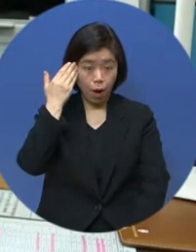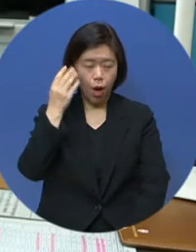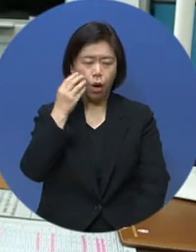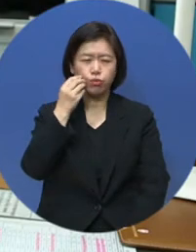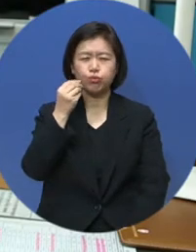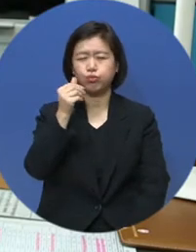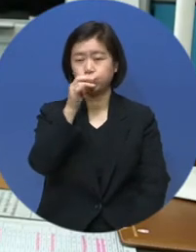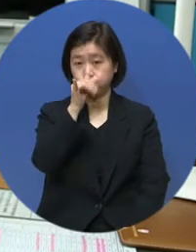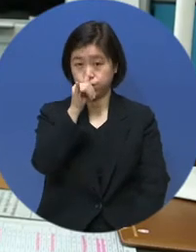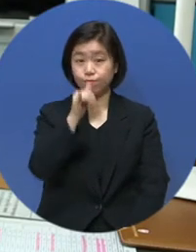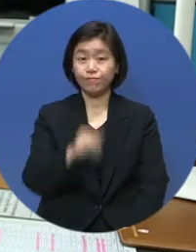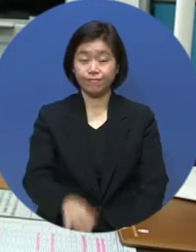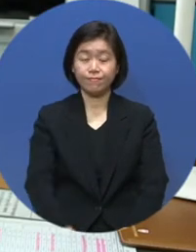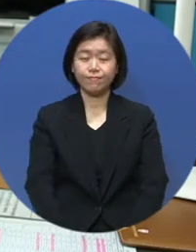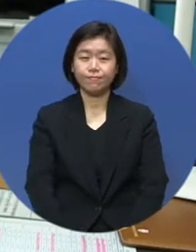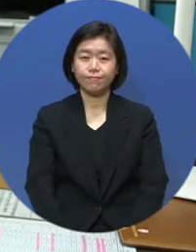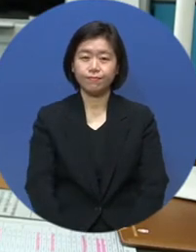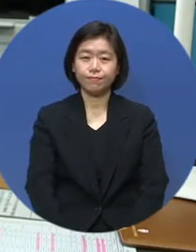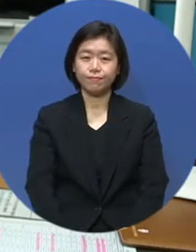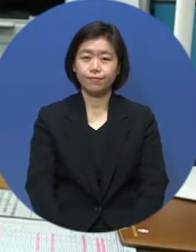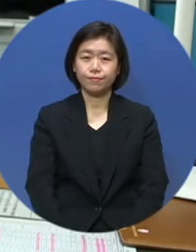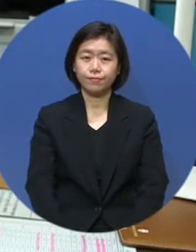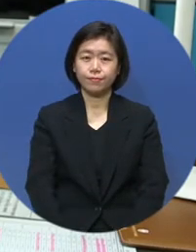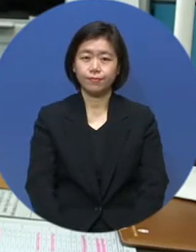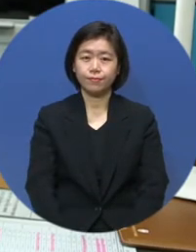능숙하게 진행되고 있는 그런 부분들이 되겠습니다.